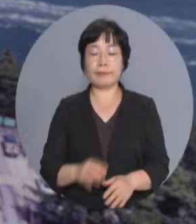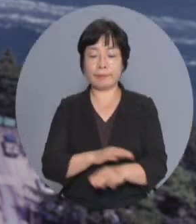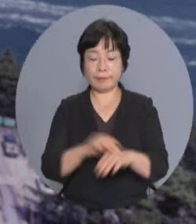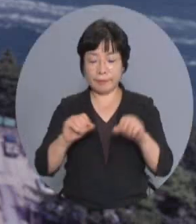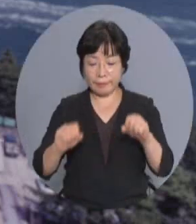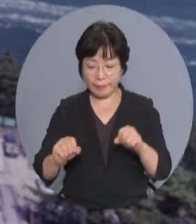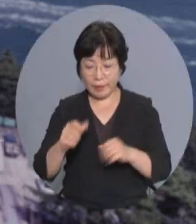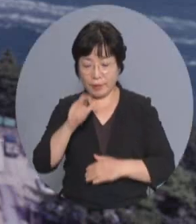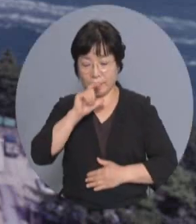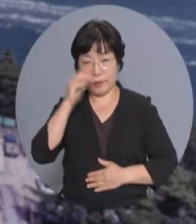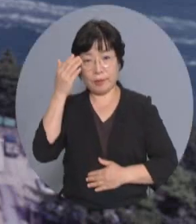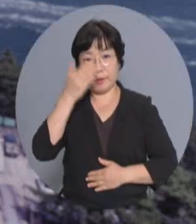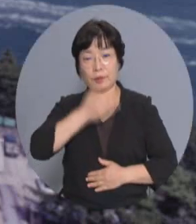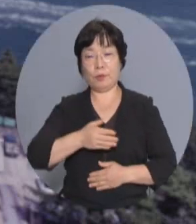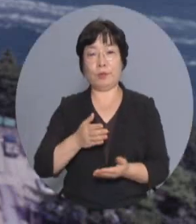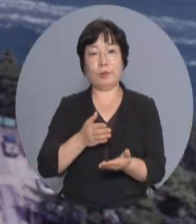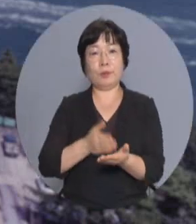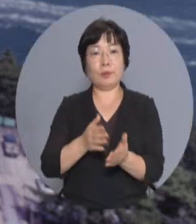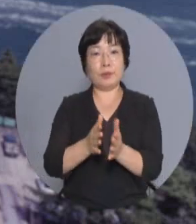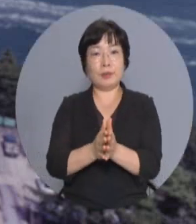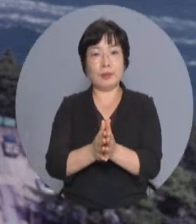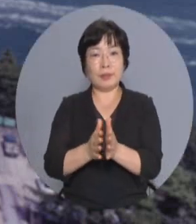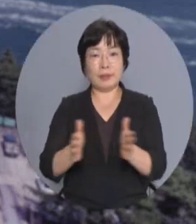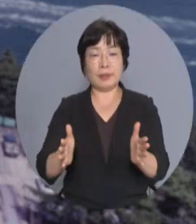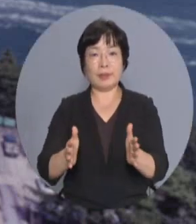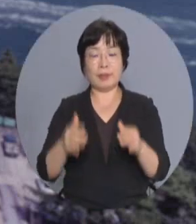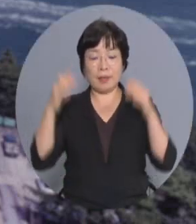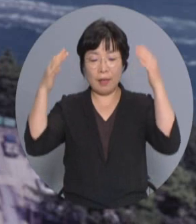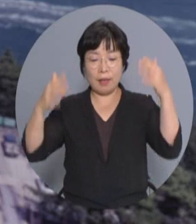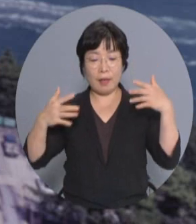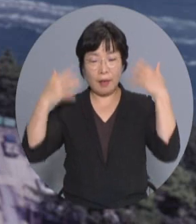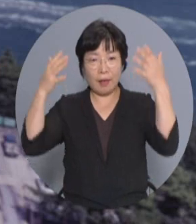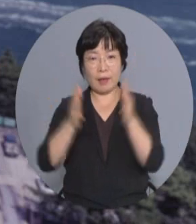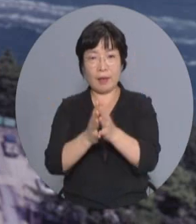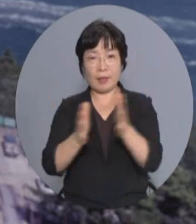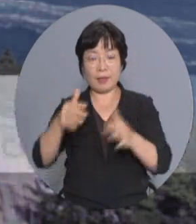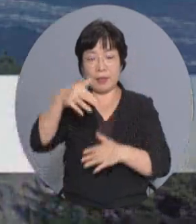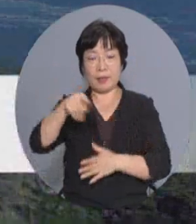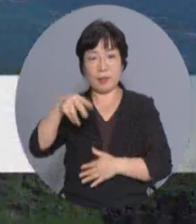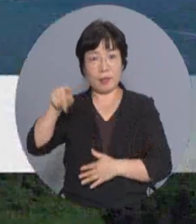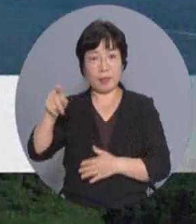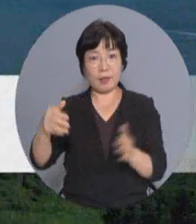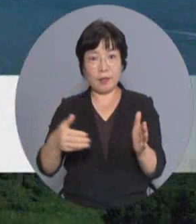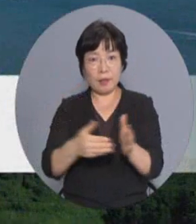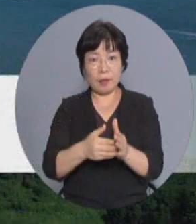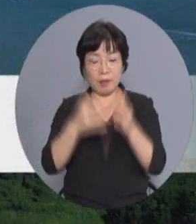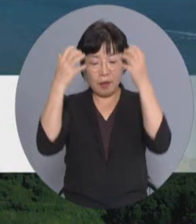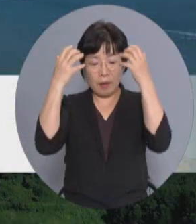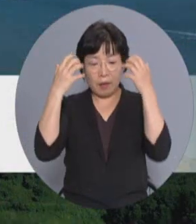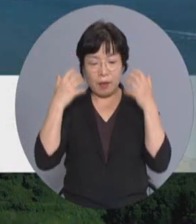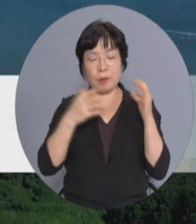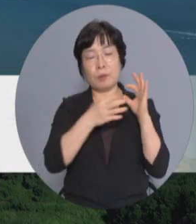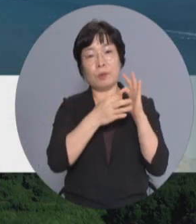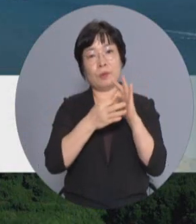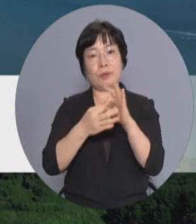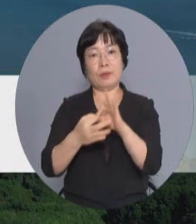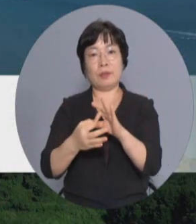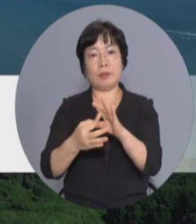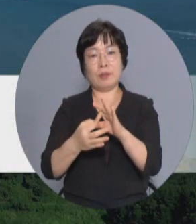여러분 안녕하십니까? 여수 MBC 뉴스데스크입니다. 가을의 문턱인 처서를 지났는데도 무더위가